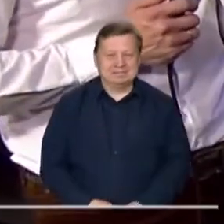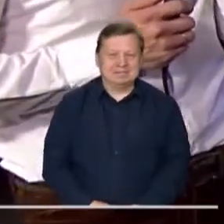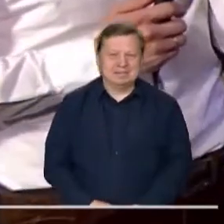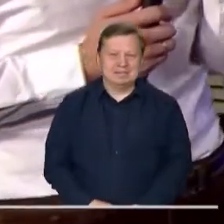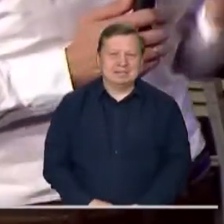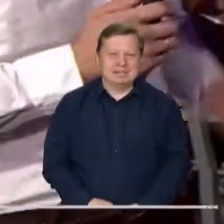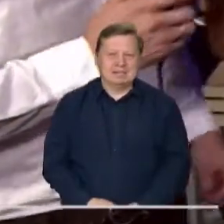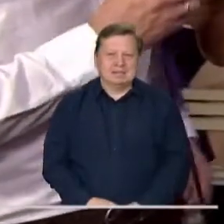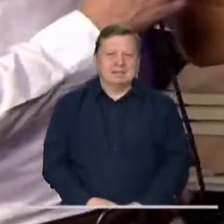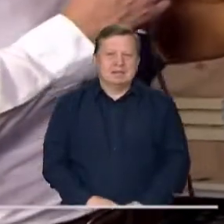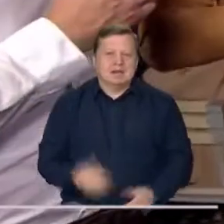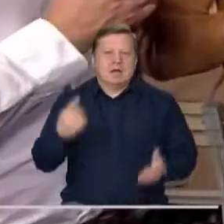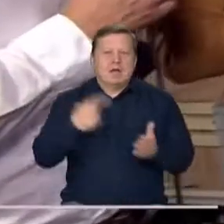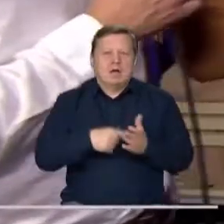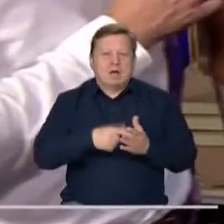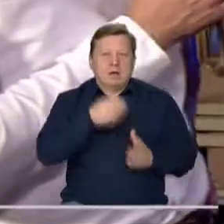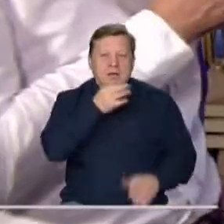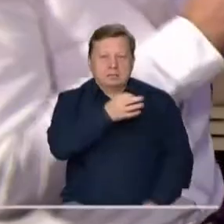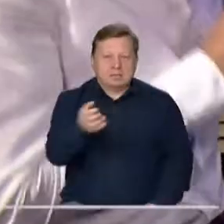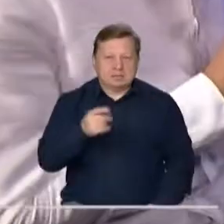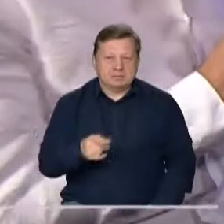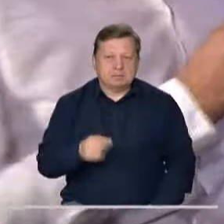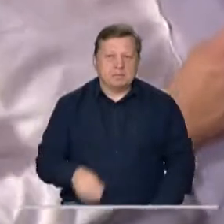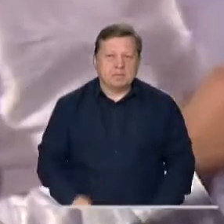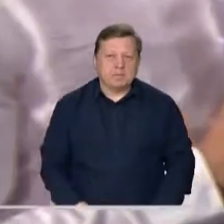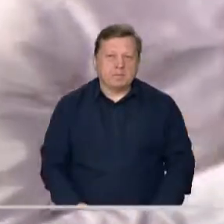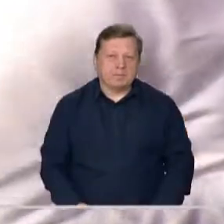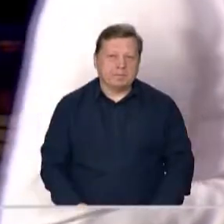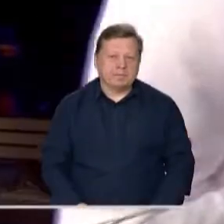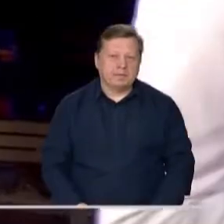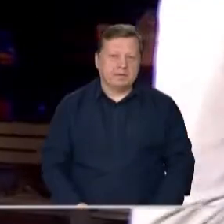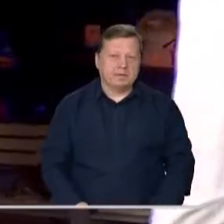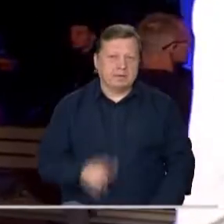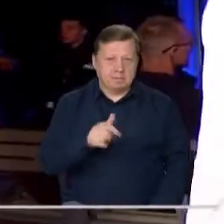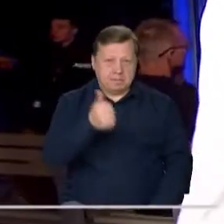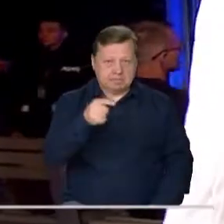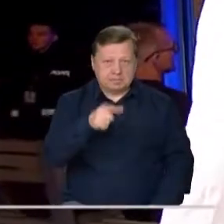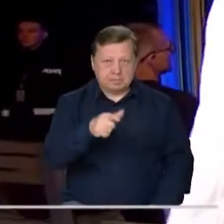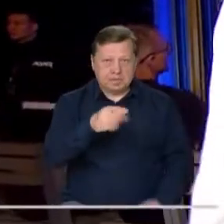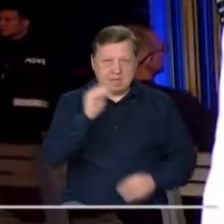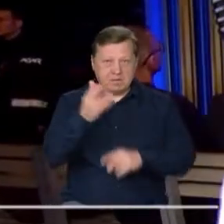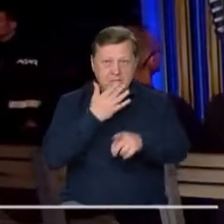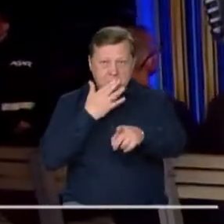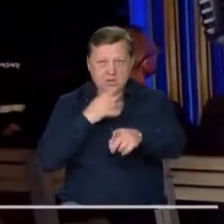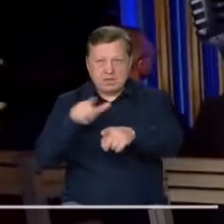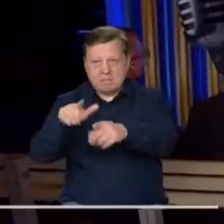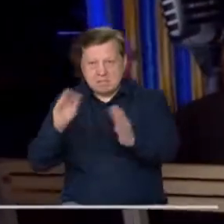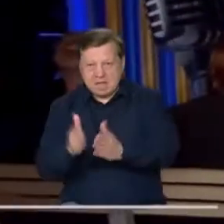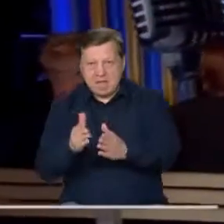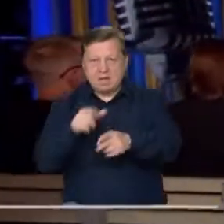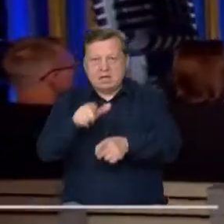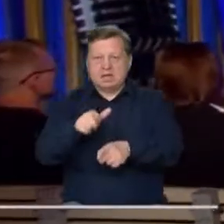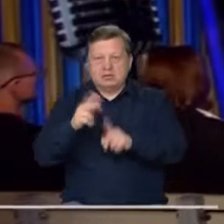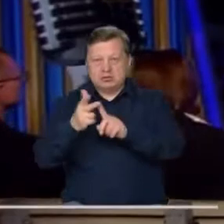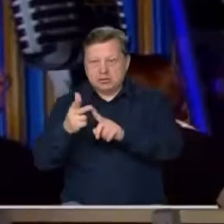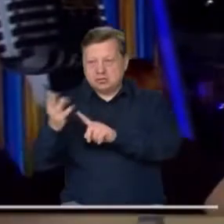Obrońcę na koniec zapytam, bo to macie mniej więcej taką Mateusz. Kolejność. Pan mówi najwięcej, pan troszkę mniej, pan w kolejności